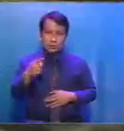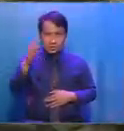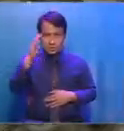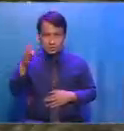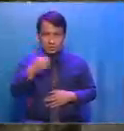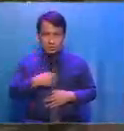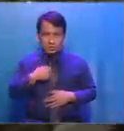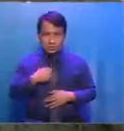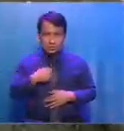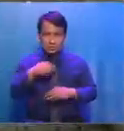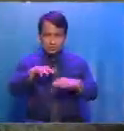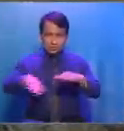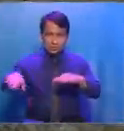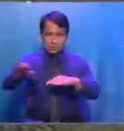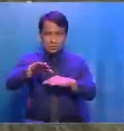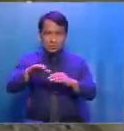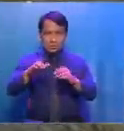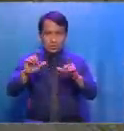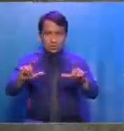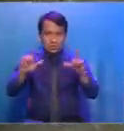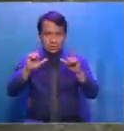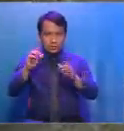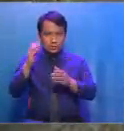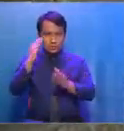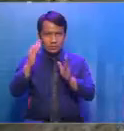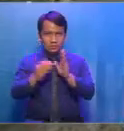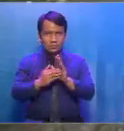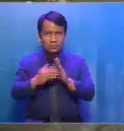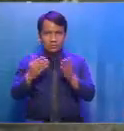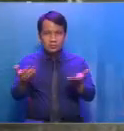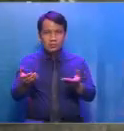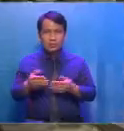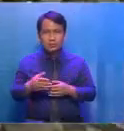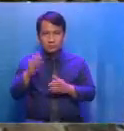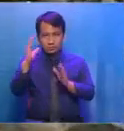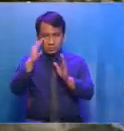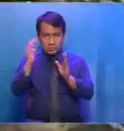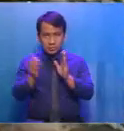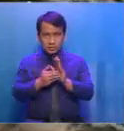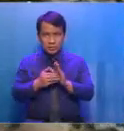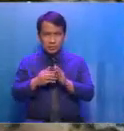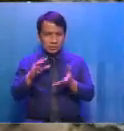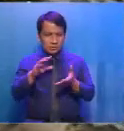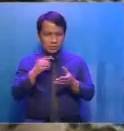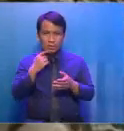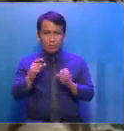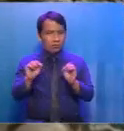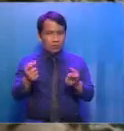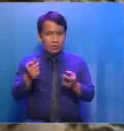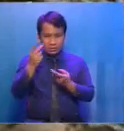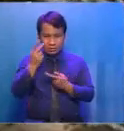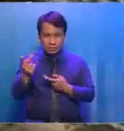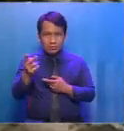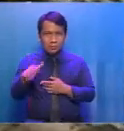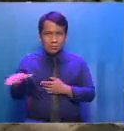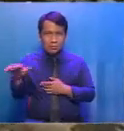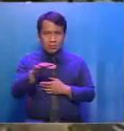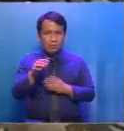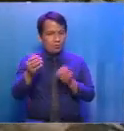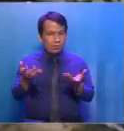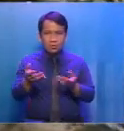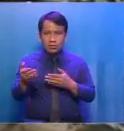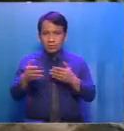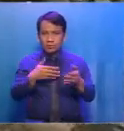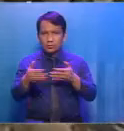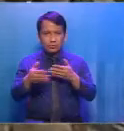Hambala sa pag-ikot ng larawan ng bangkay. Although wala kaming ini-intent, no? No, so